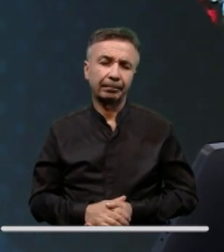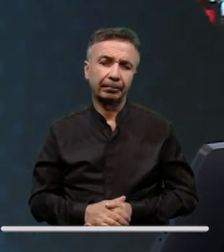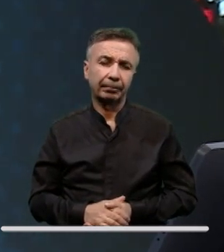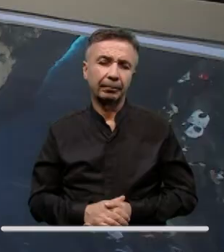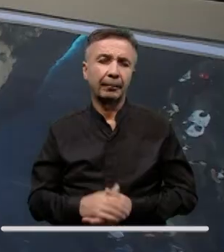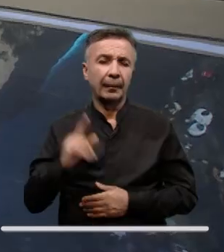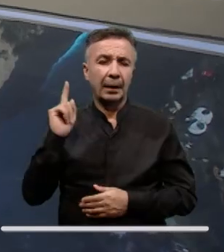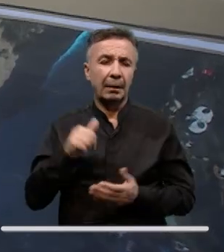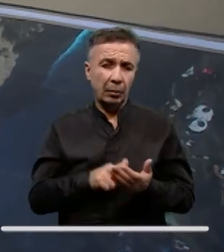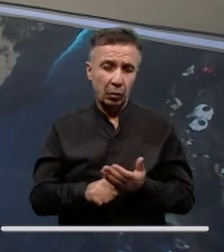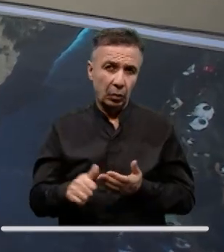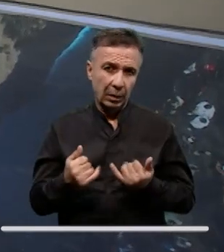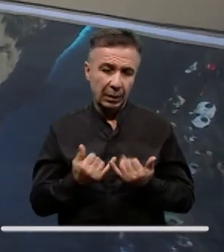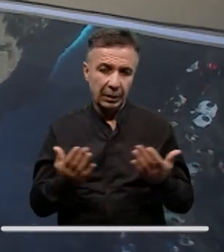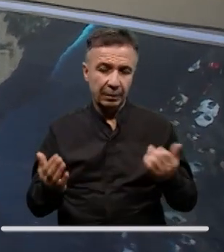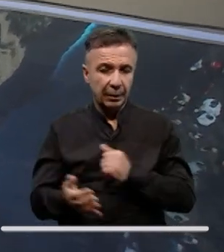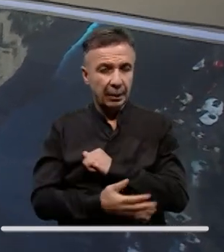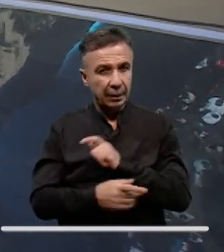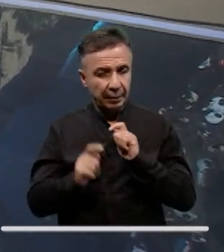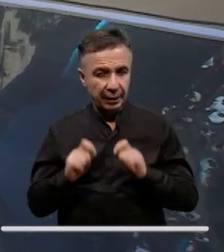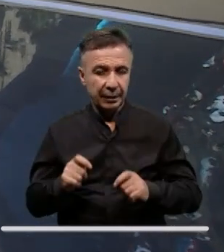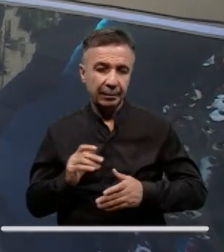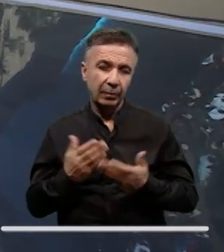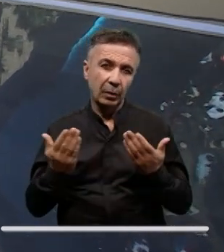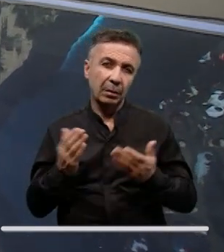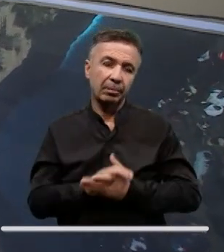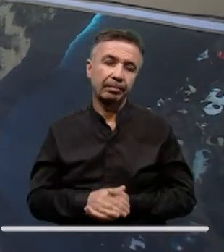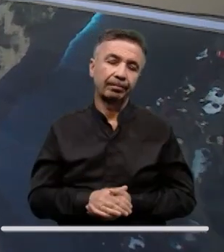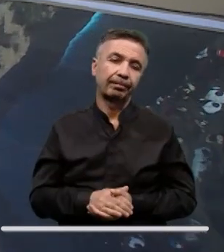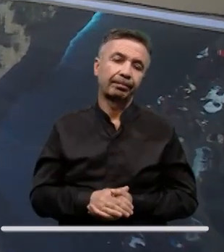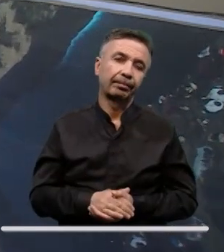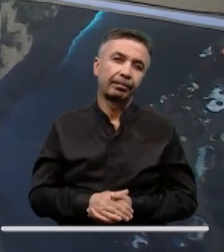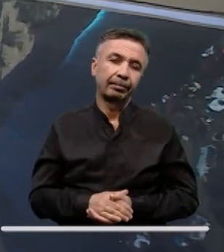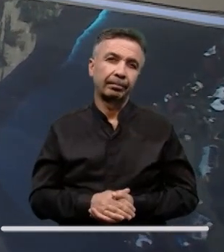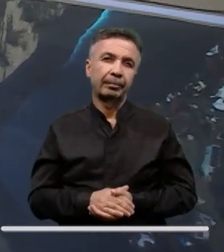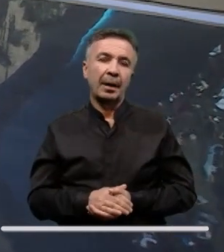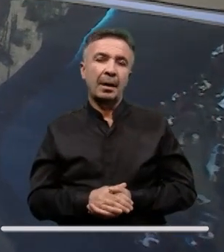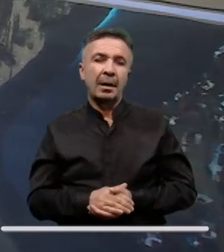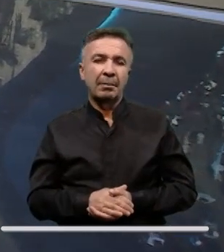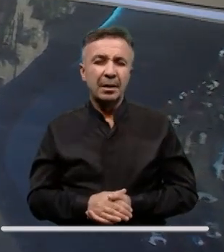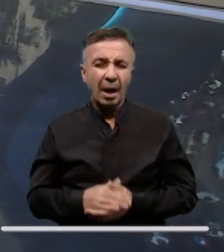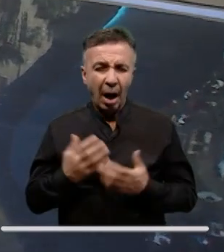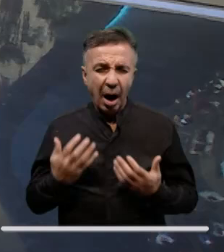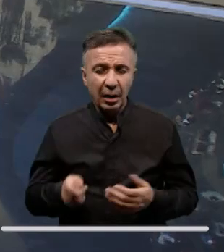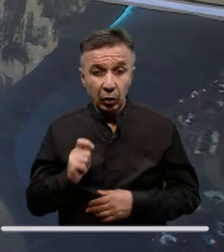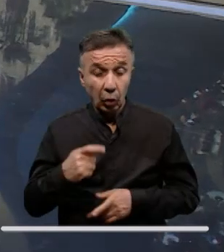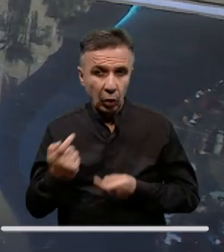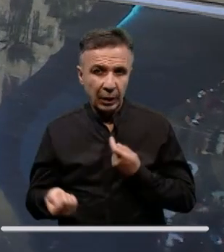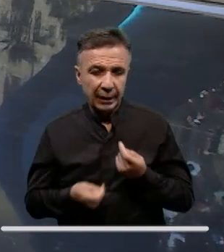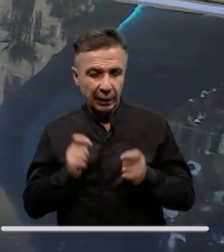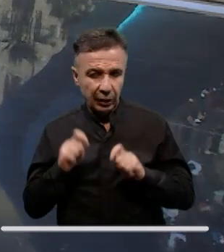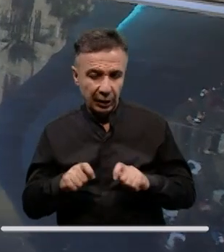bütün kardeşlerimize yardım etsin diye dua ediyorum Hele ki yani bir de ağr içte çalışan Efendim